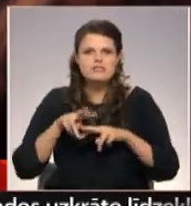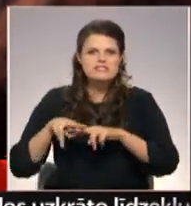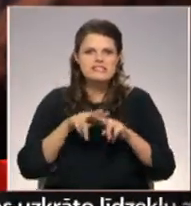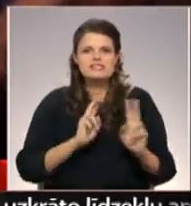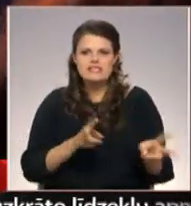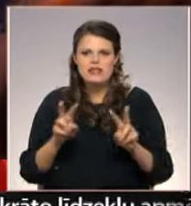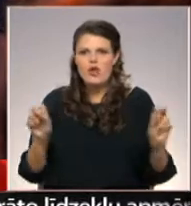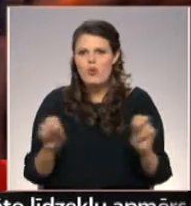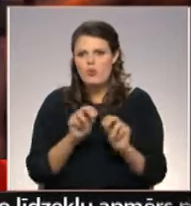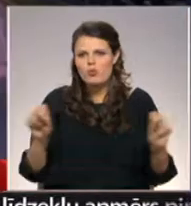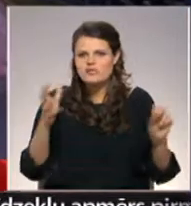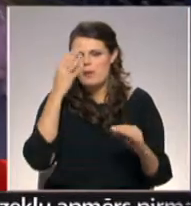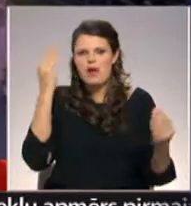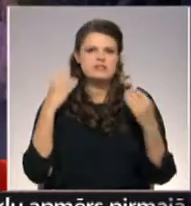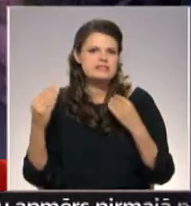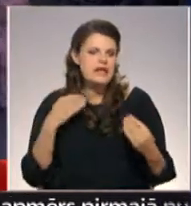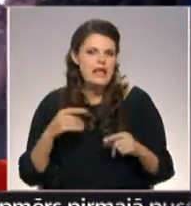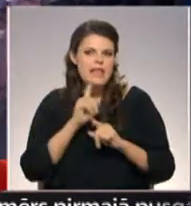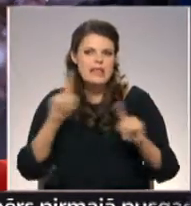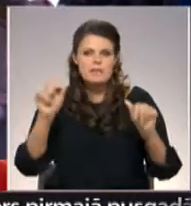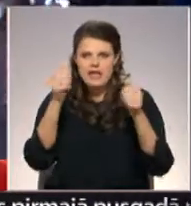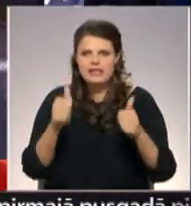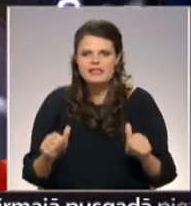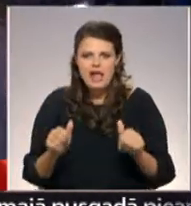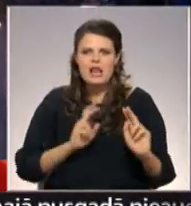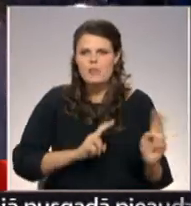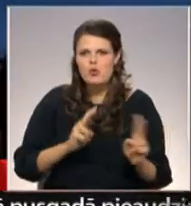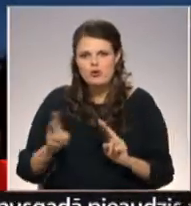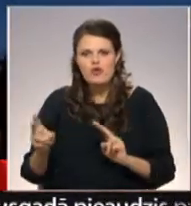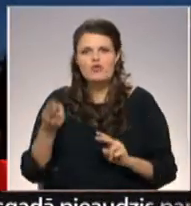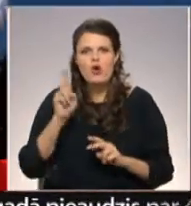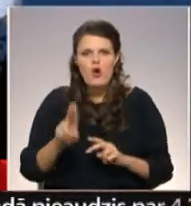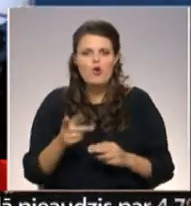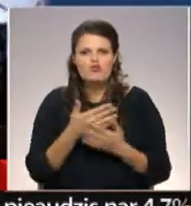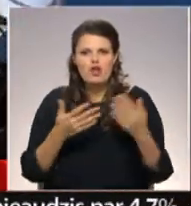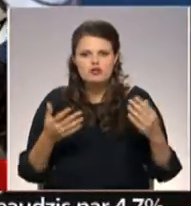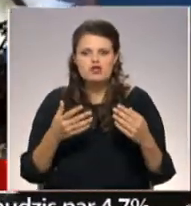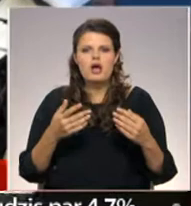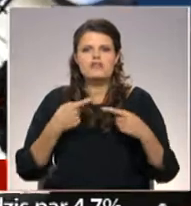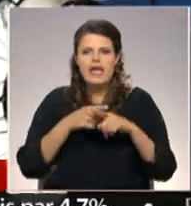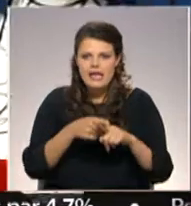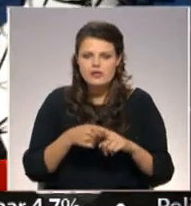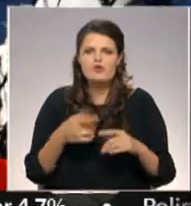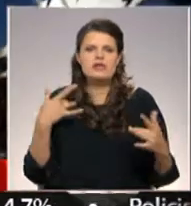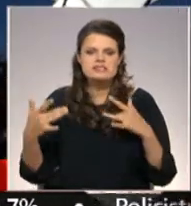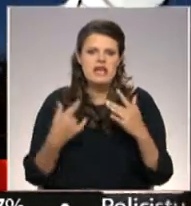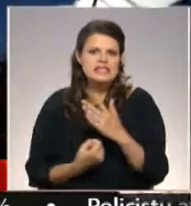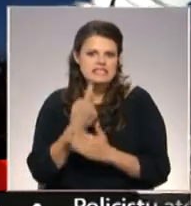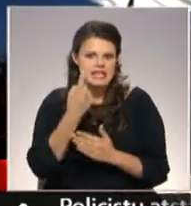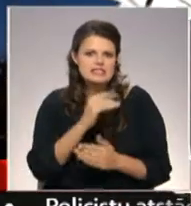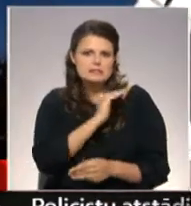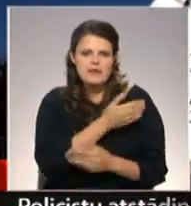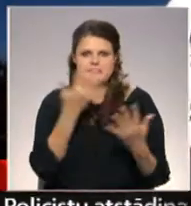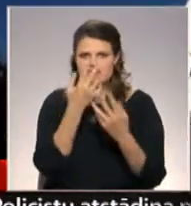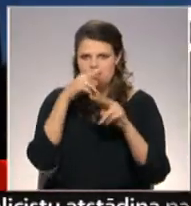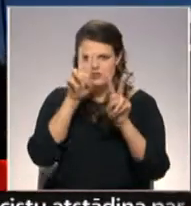deja, mūzika, maskarāde. Ar neparastajiem tēliem, horeogrāfiju un mehāniskajām konstrukcijām izrādēs tiek radīts spēcīgs